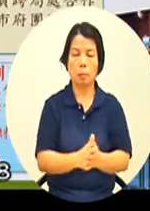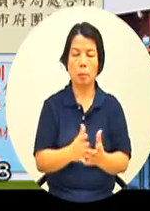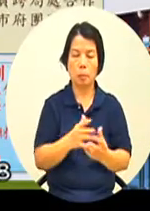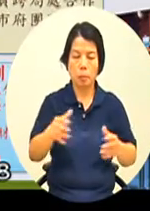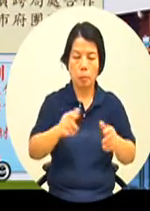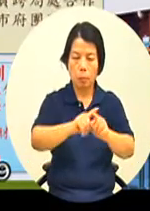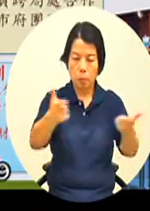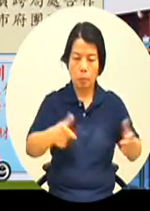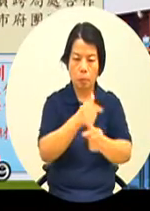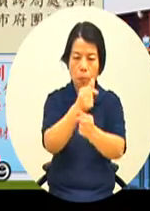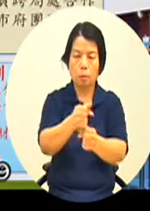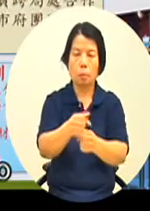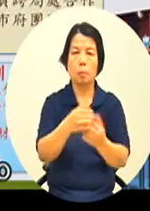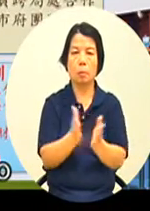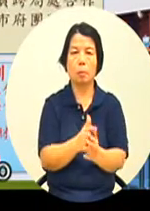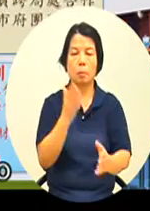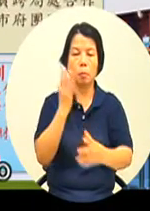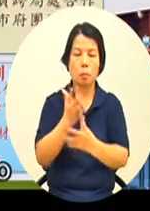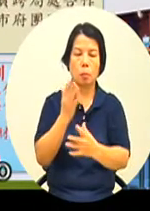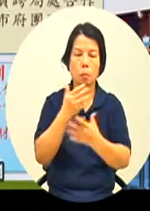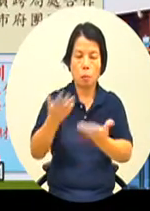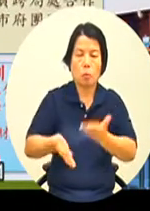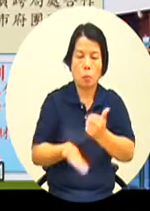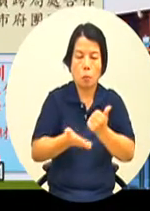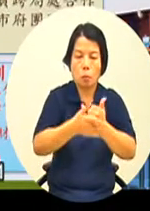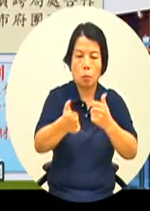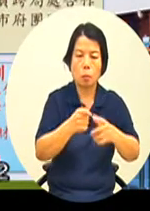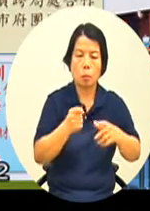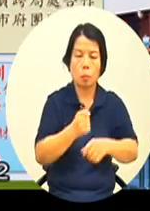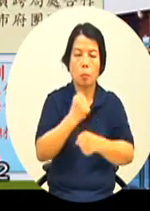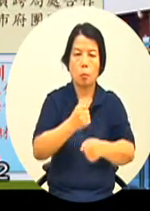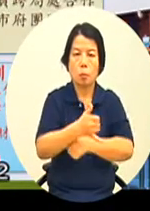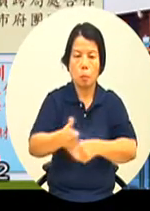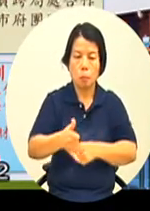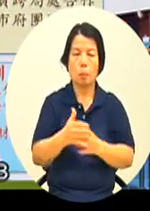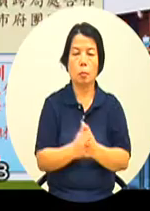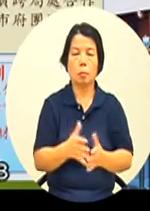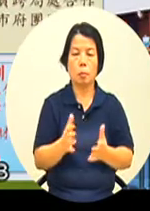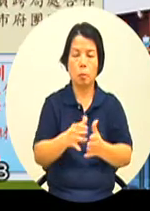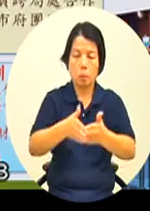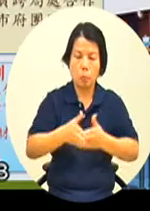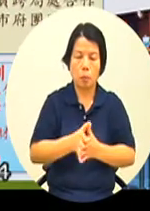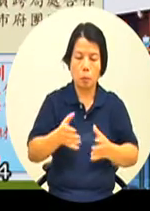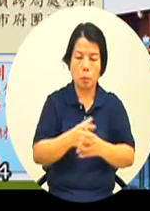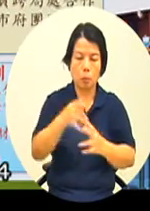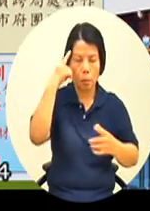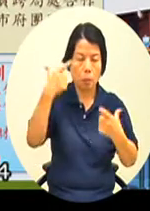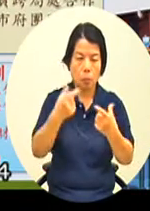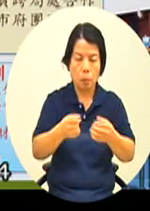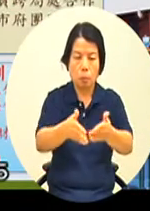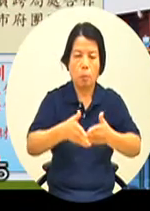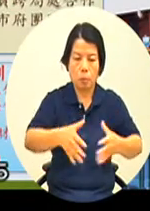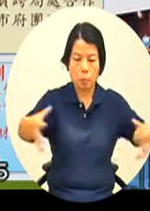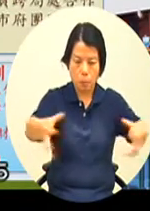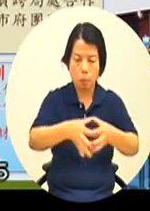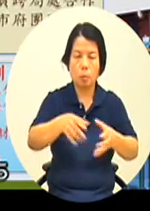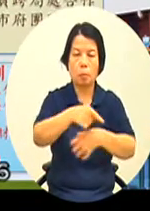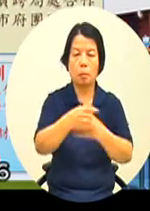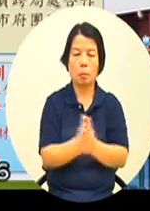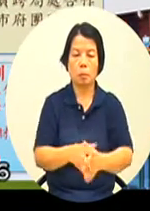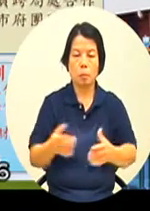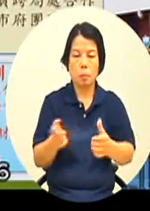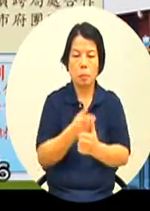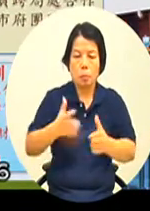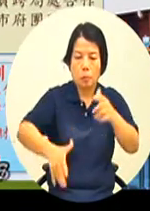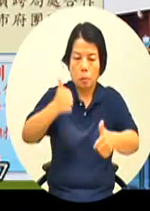展或指公务人力资本部分，我们为了凝聚共识力，我们破化大高雄，我们办理了首场共